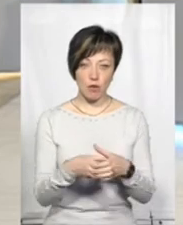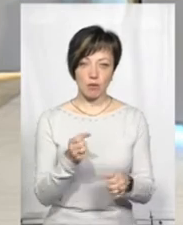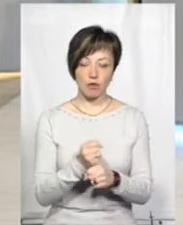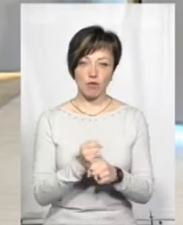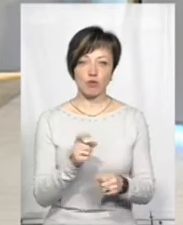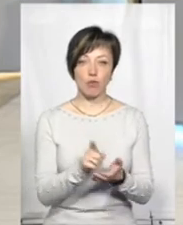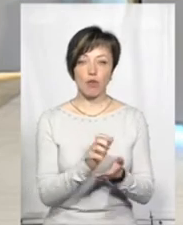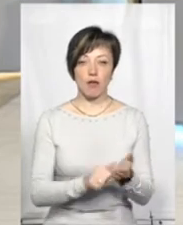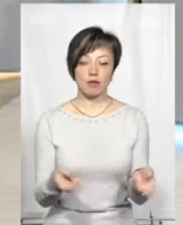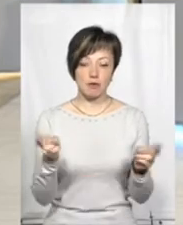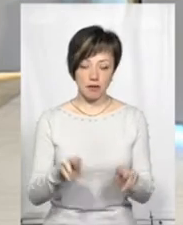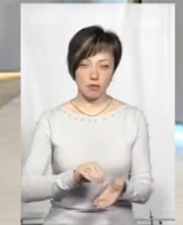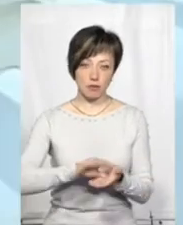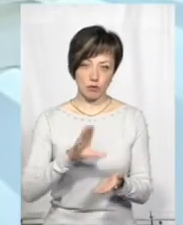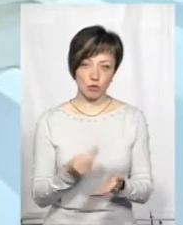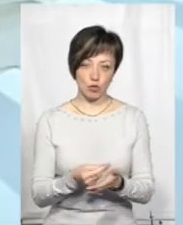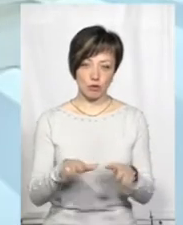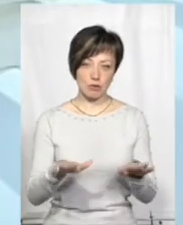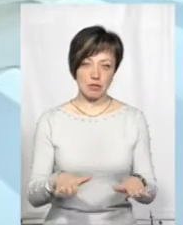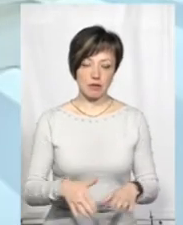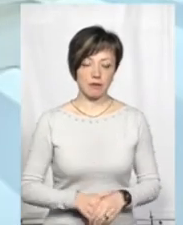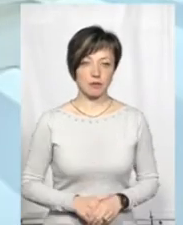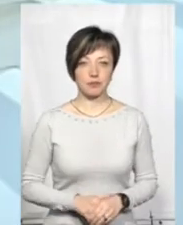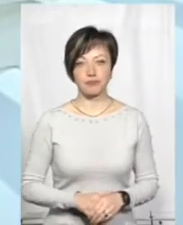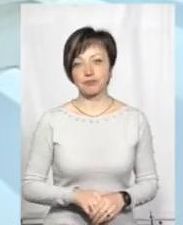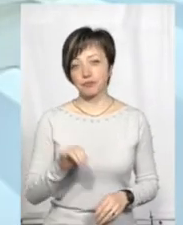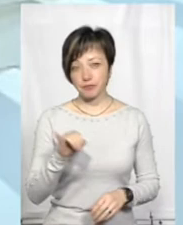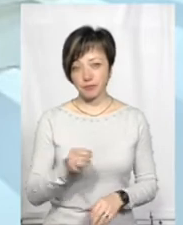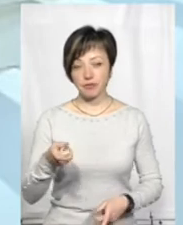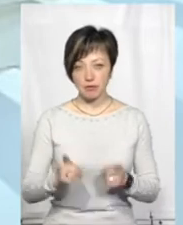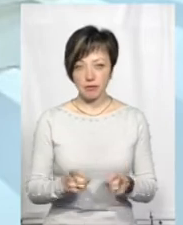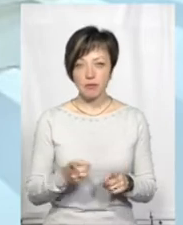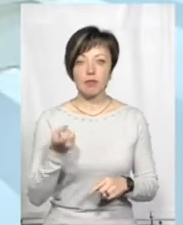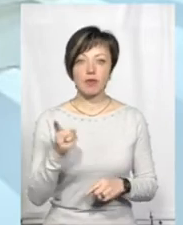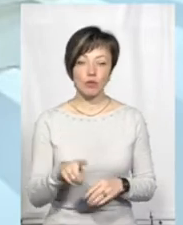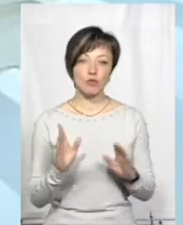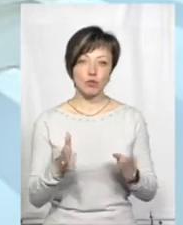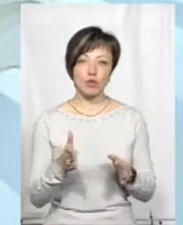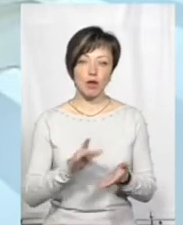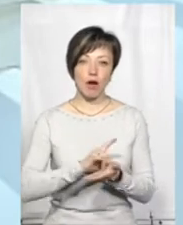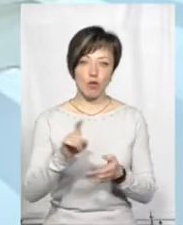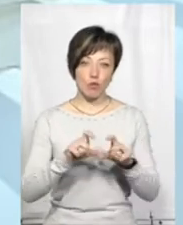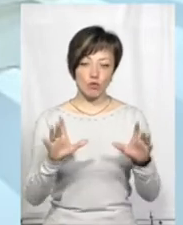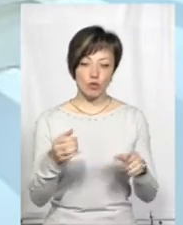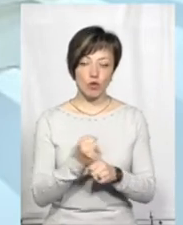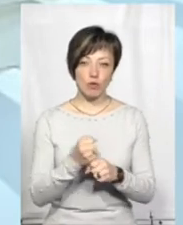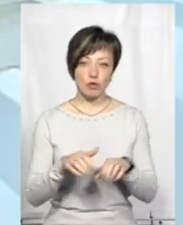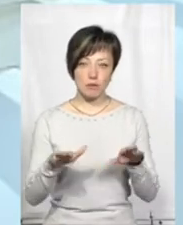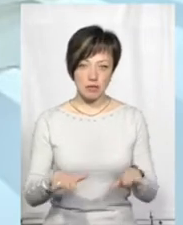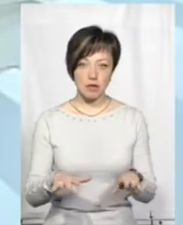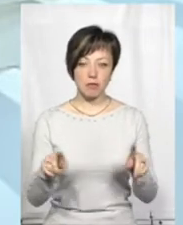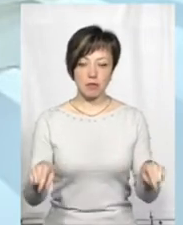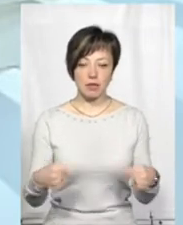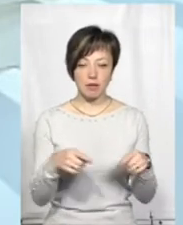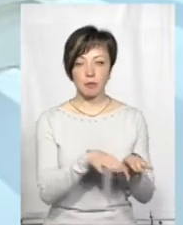працювали, щоб податки надходили в місцеві бюджети. І, звичайно, в тому буде аеропорт, будуть робочі місця, воно